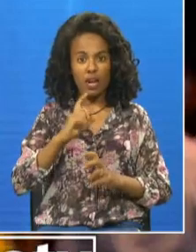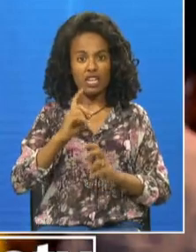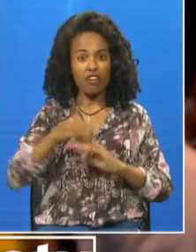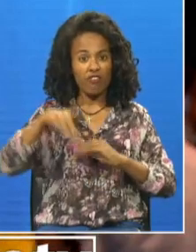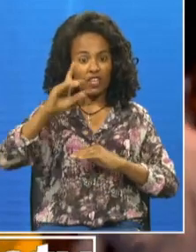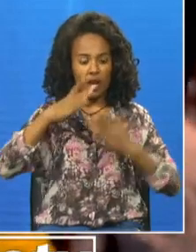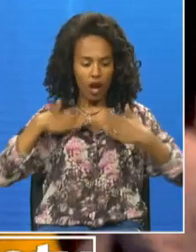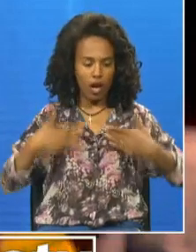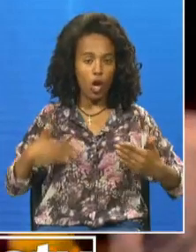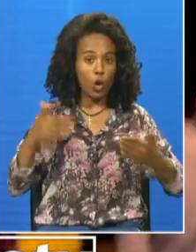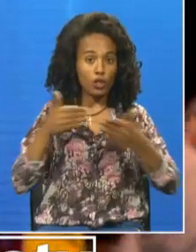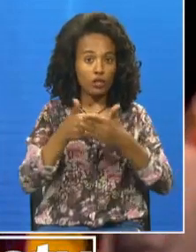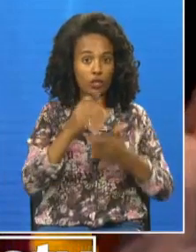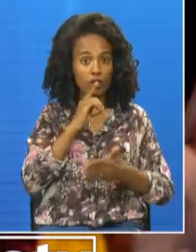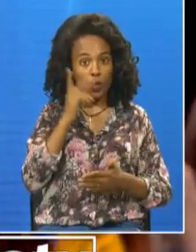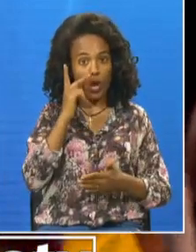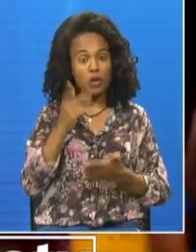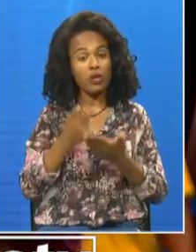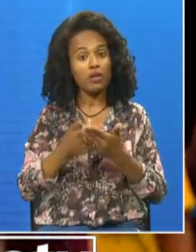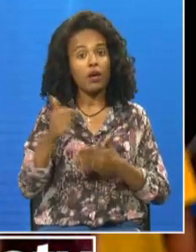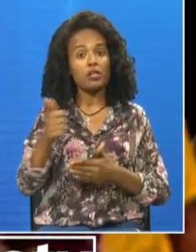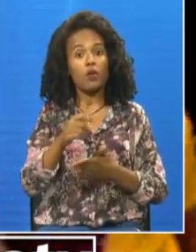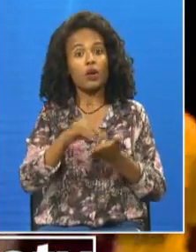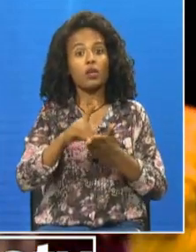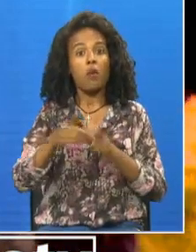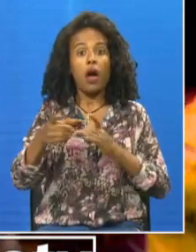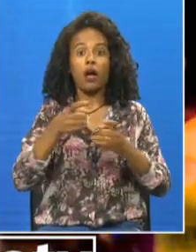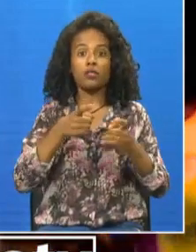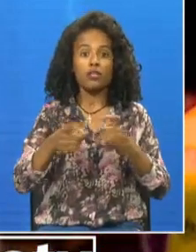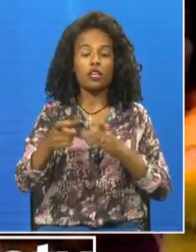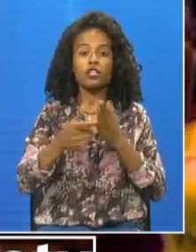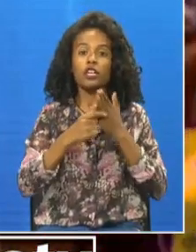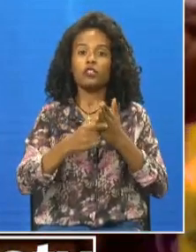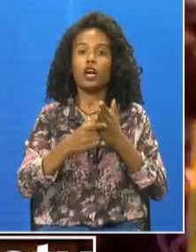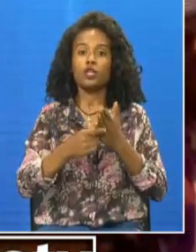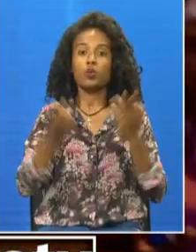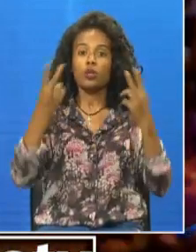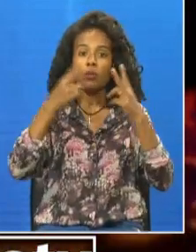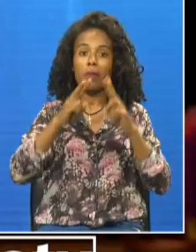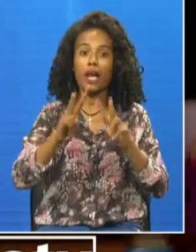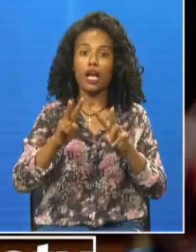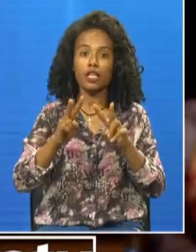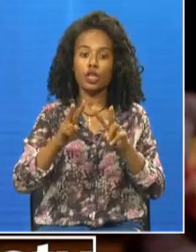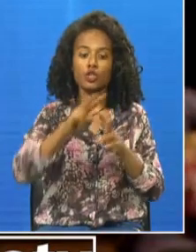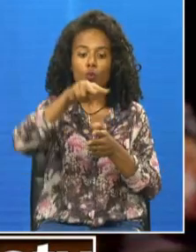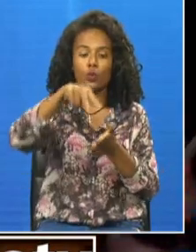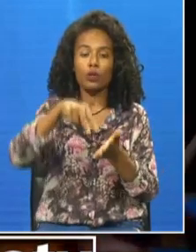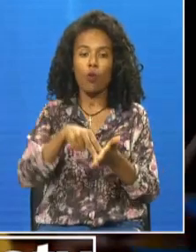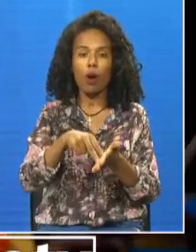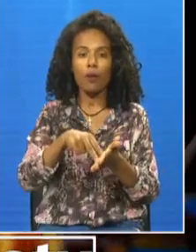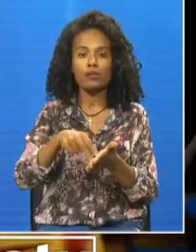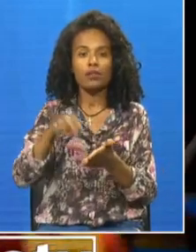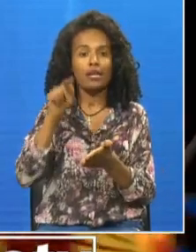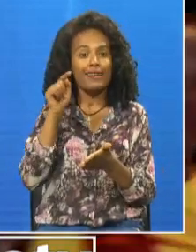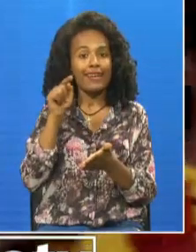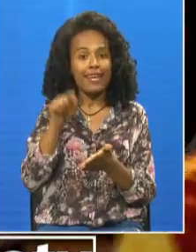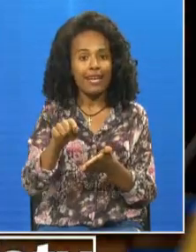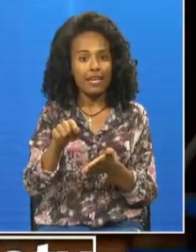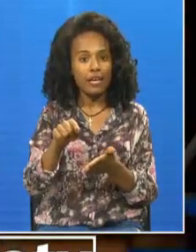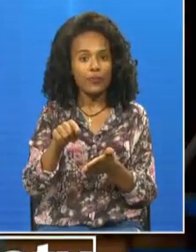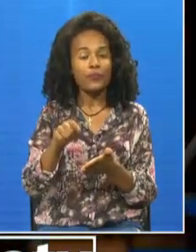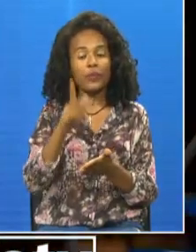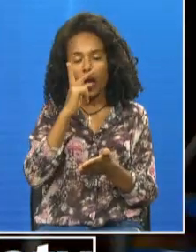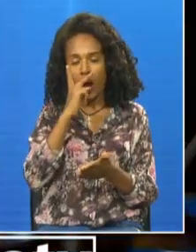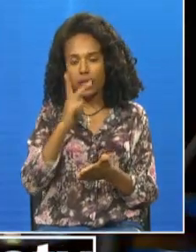እጅን የመታጠብ ልማድ፣ የሰላምታና መተቃቀፍ መቀነስ በኢትዮጵያ ኮሮናን የመከላከል ርብርብ ውስጥ ለብዙዎች ከሚታዩ